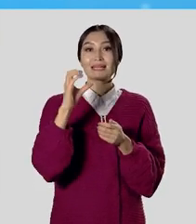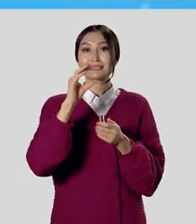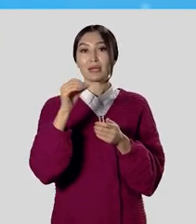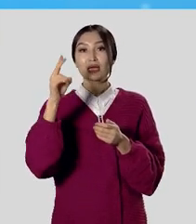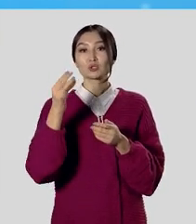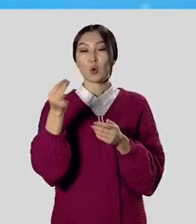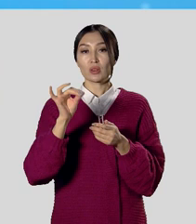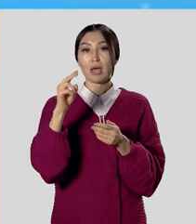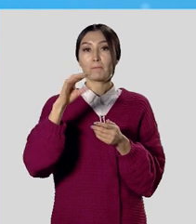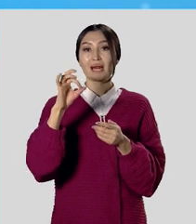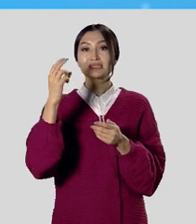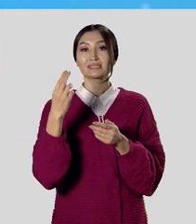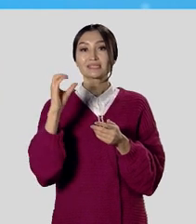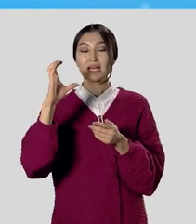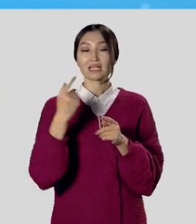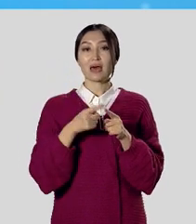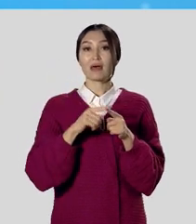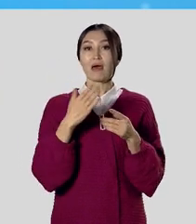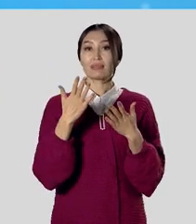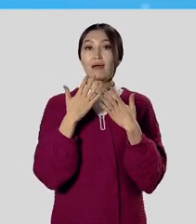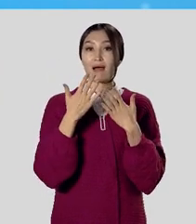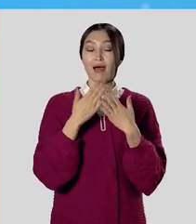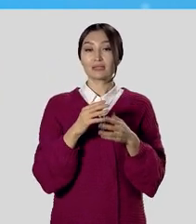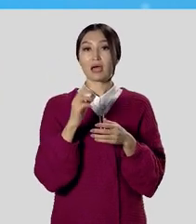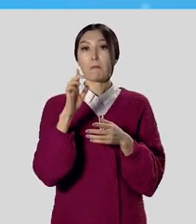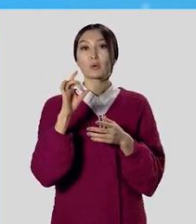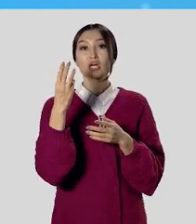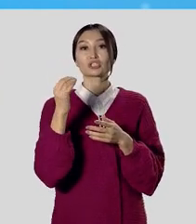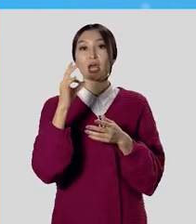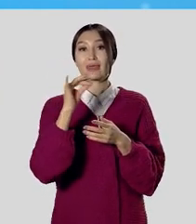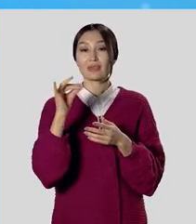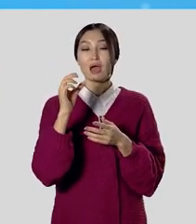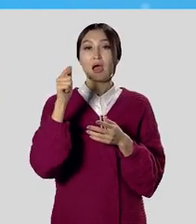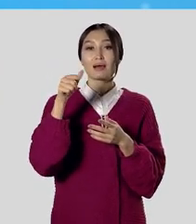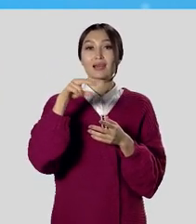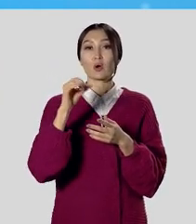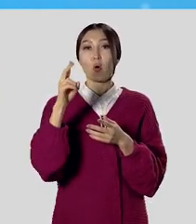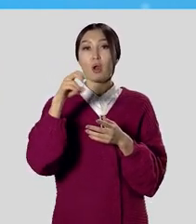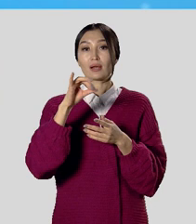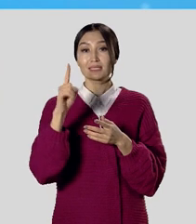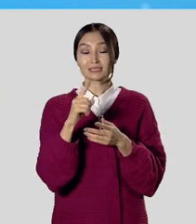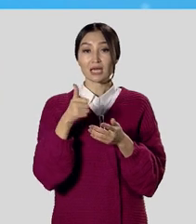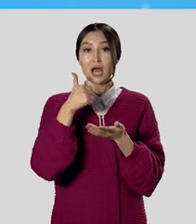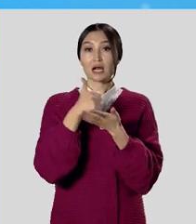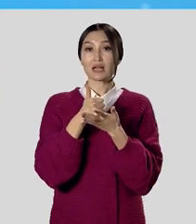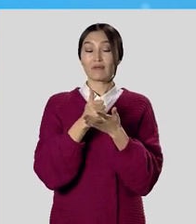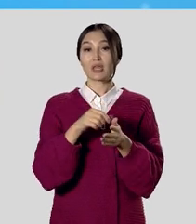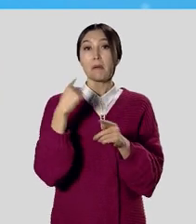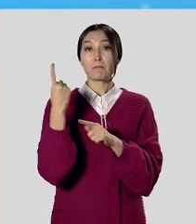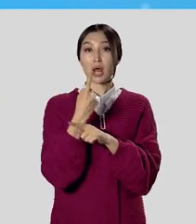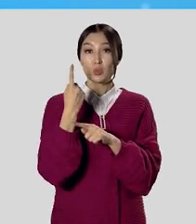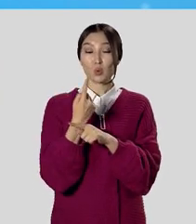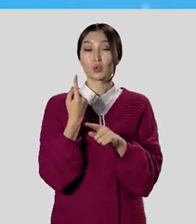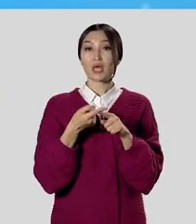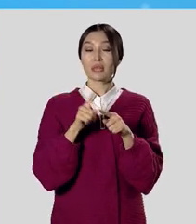Диссимиляционные процессы – это дыхание, брожение, гликолиз. Основные конечные продукты при